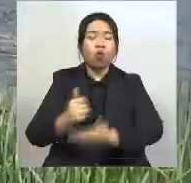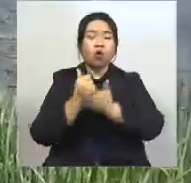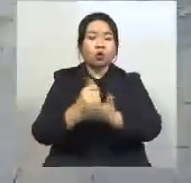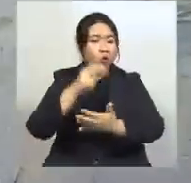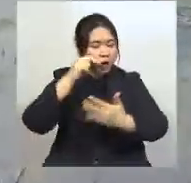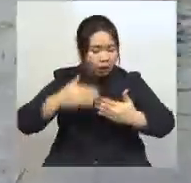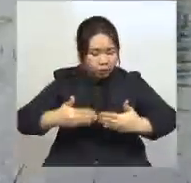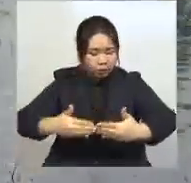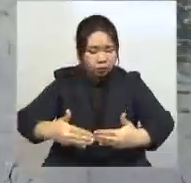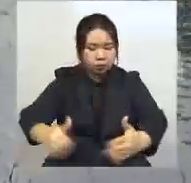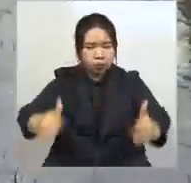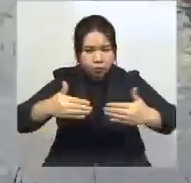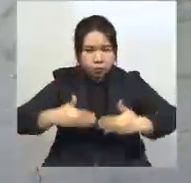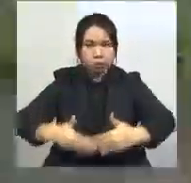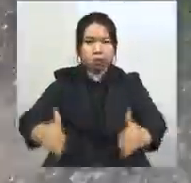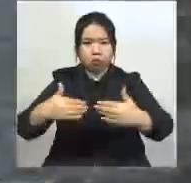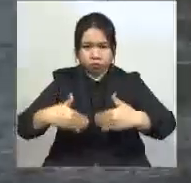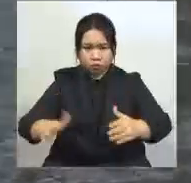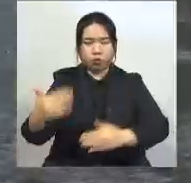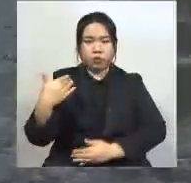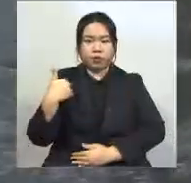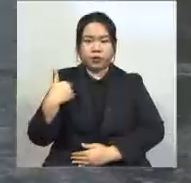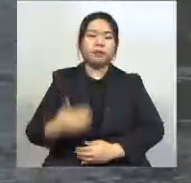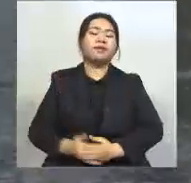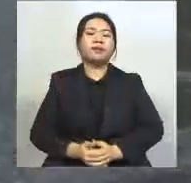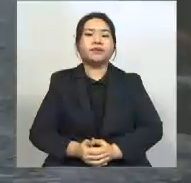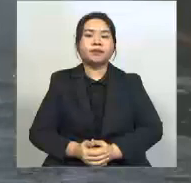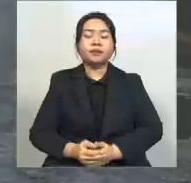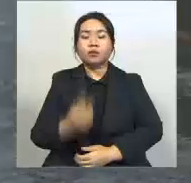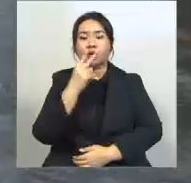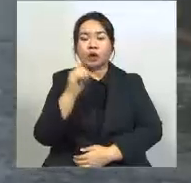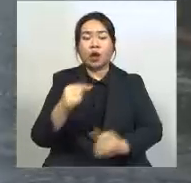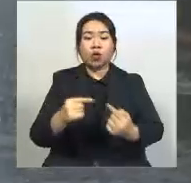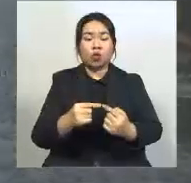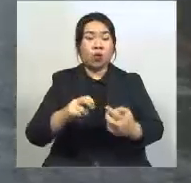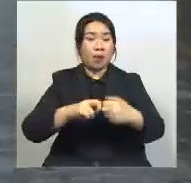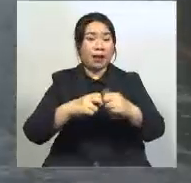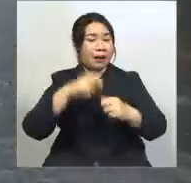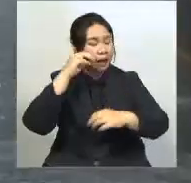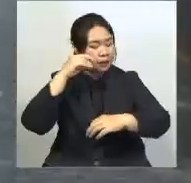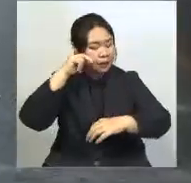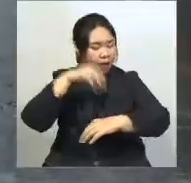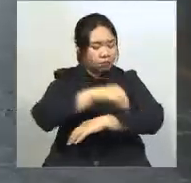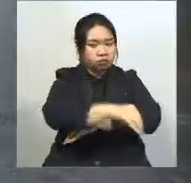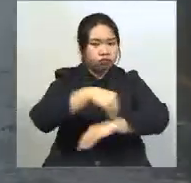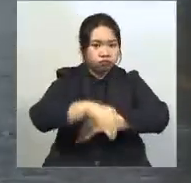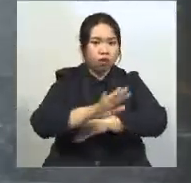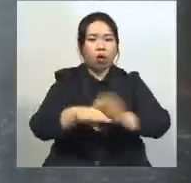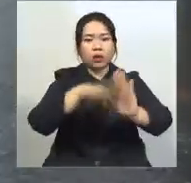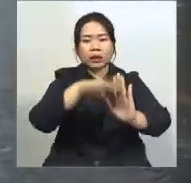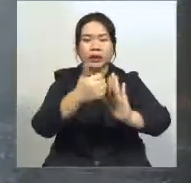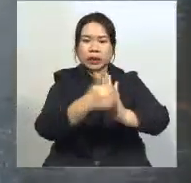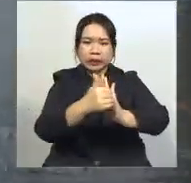จากพื้นที่น้ำท่วมขังอย่างต่อเนื่องค่ะ ไปดูเรื่องของน้ำค้างทุ่งในพื้นที่ทางภาคเหนือและภาคอีสานตอ